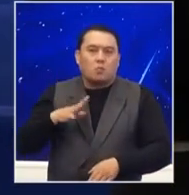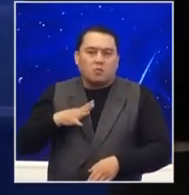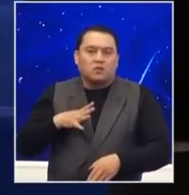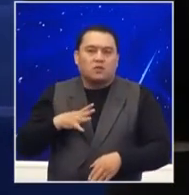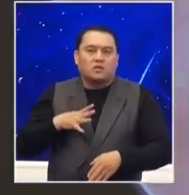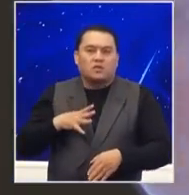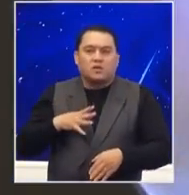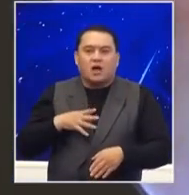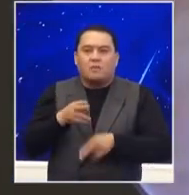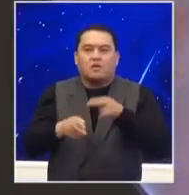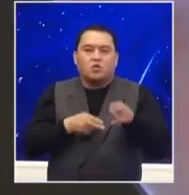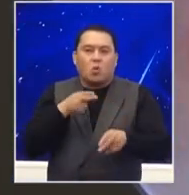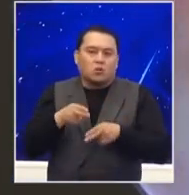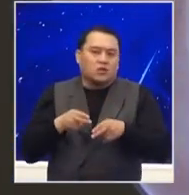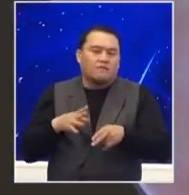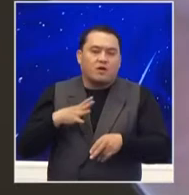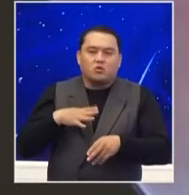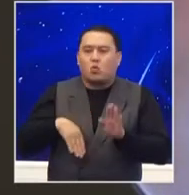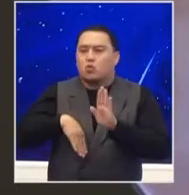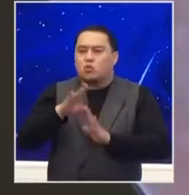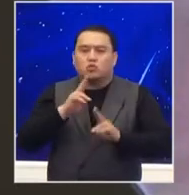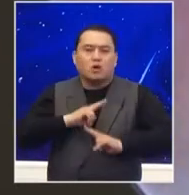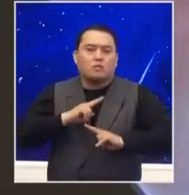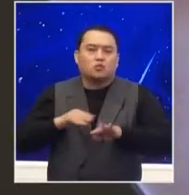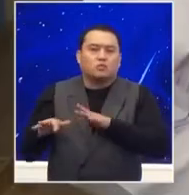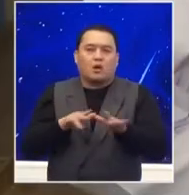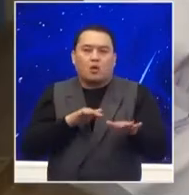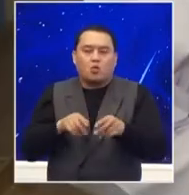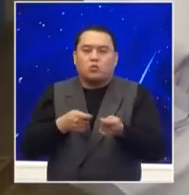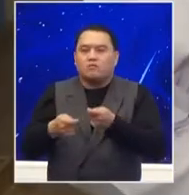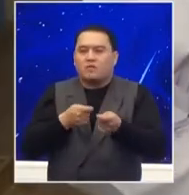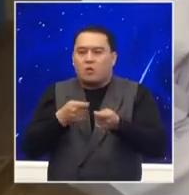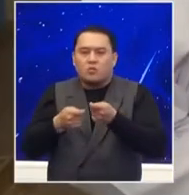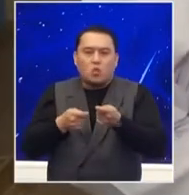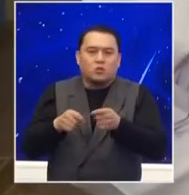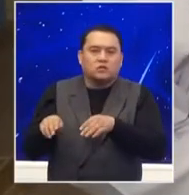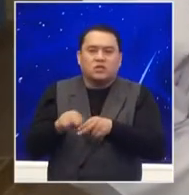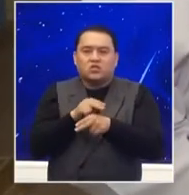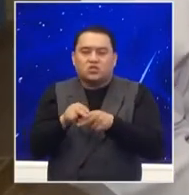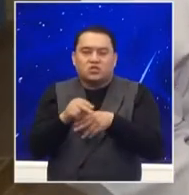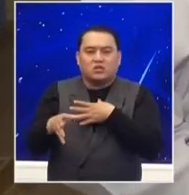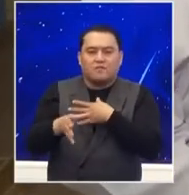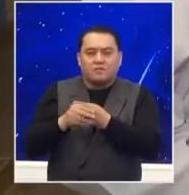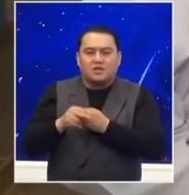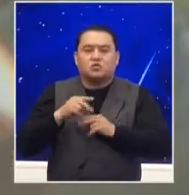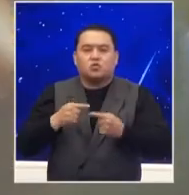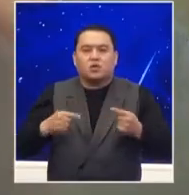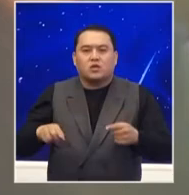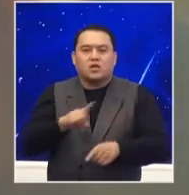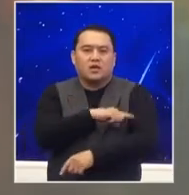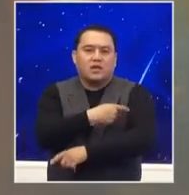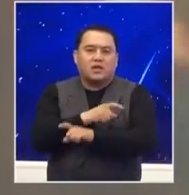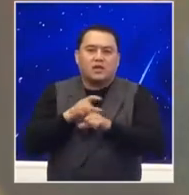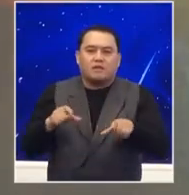появилась интегрированная операционная, предназначенная улучшить рабочий процесс, управление процедурами и даже совместную работу с коллегами из других клиник.